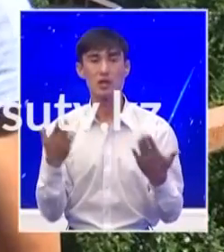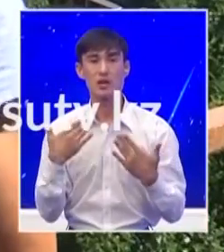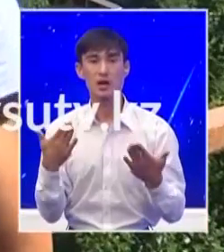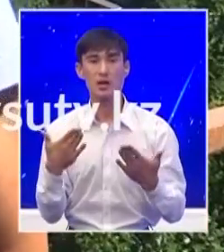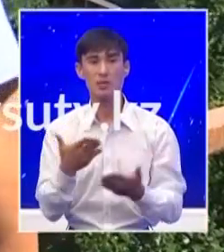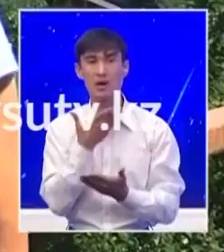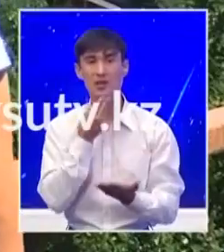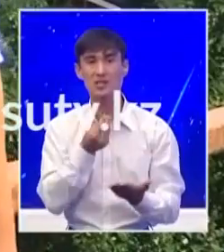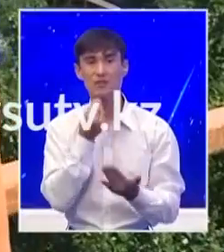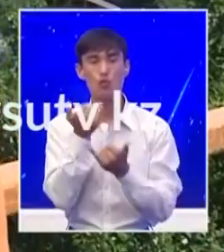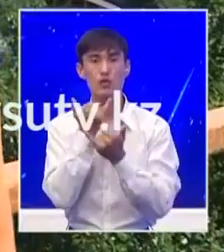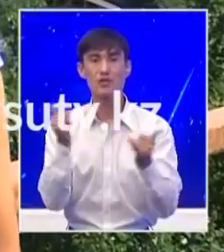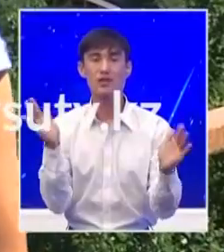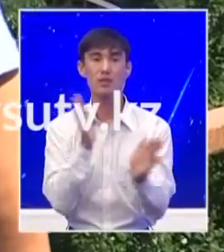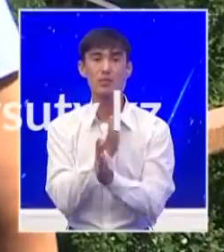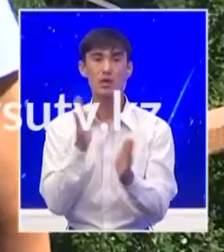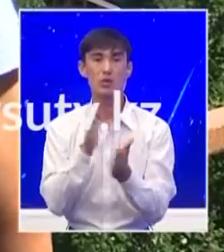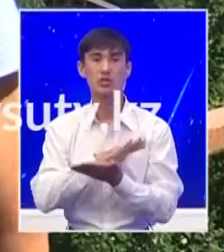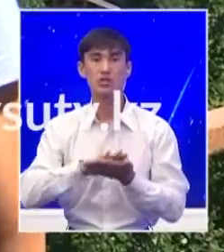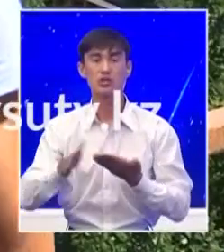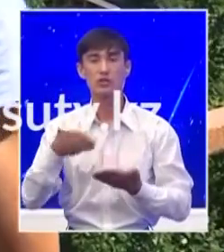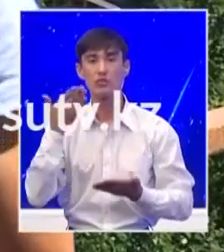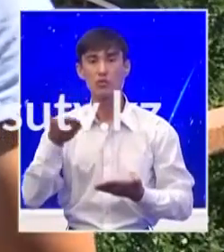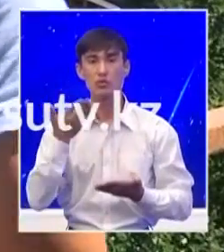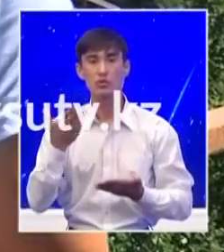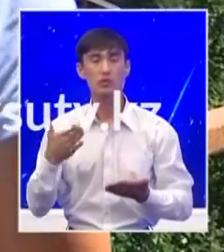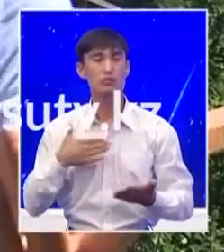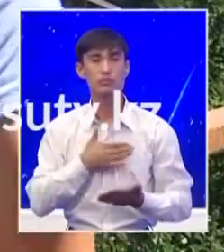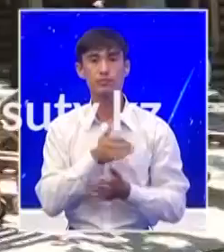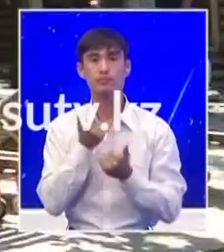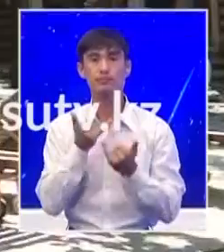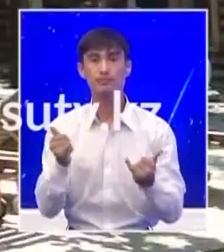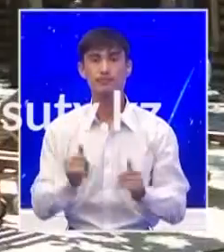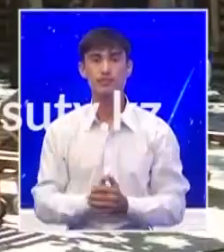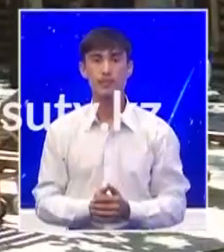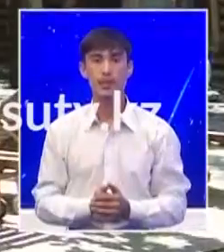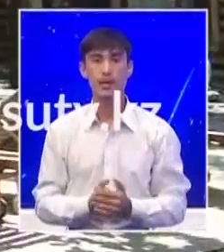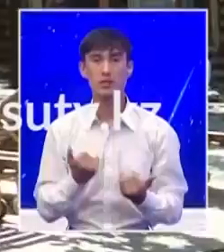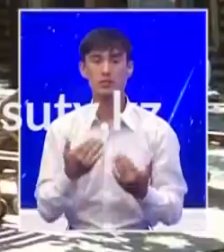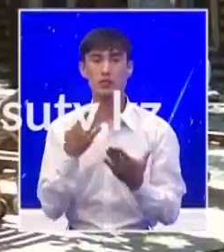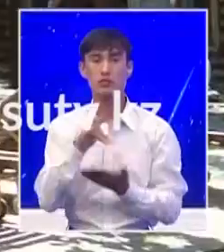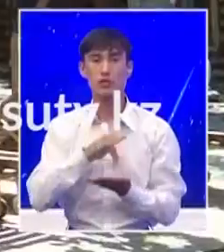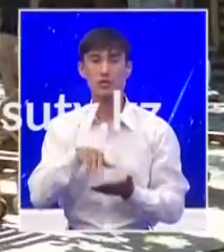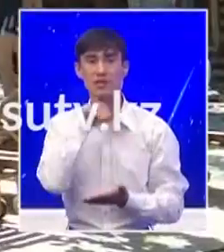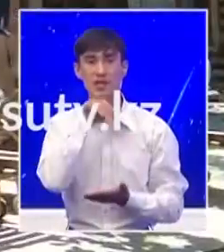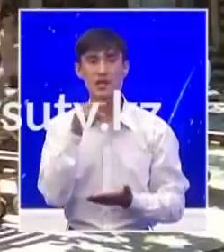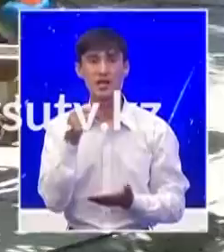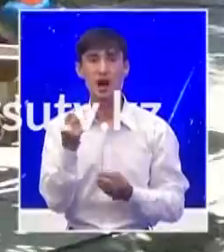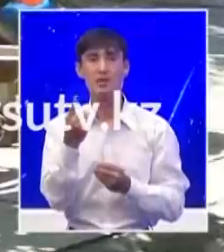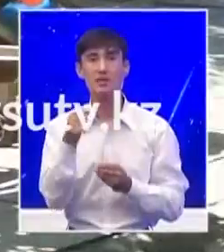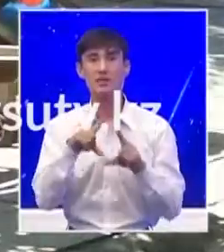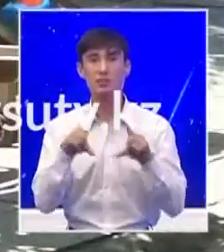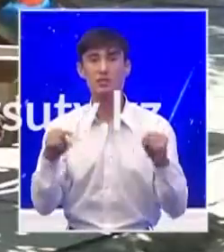Такая красивая, удивительная природа, чистый воздух и столько впечатлений. Сегодня в городе Текели действует 11